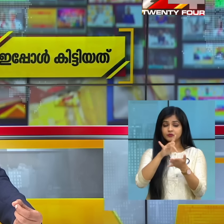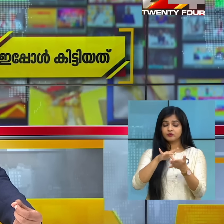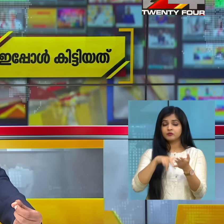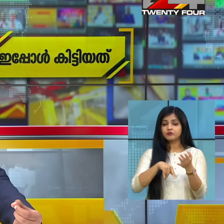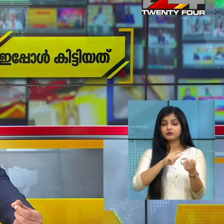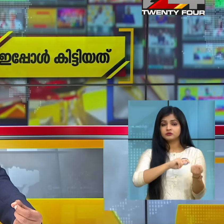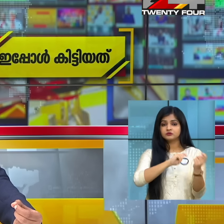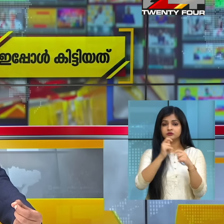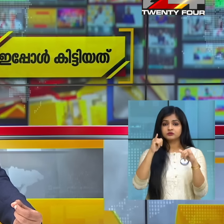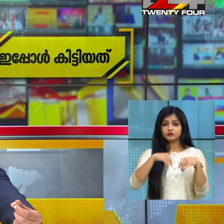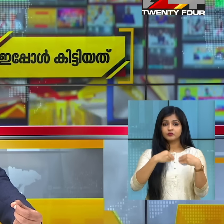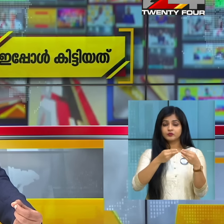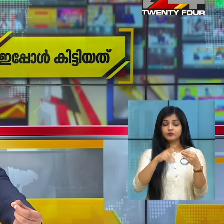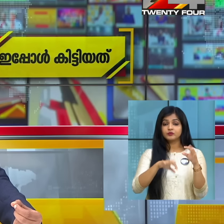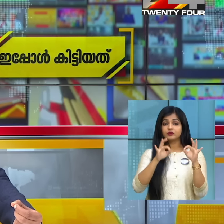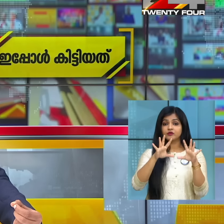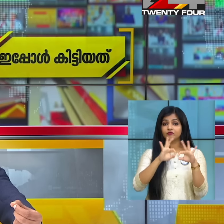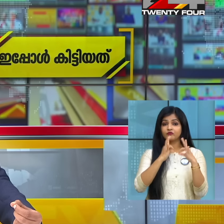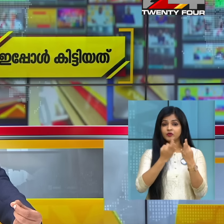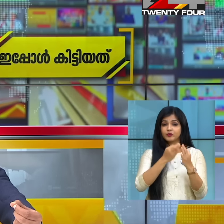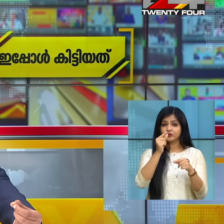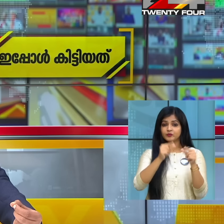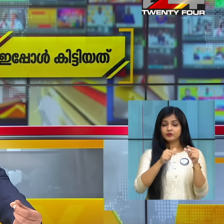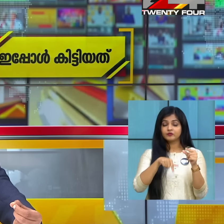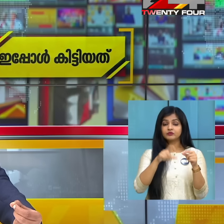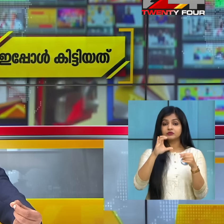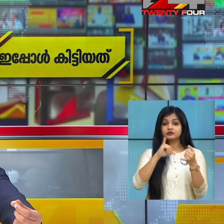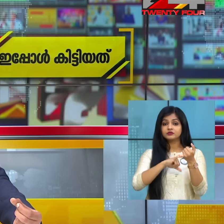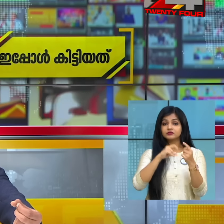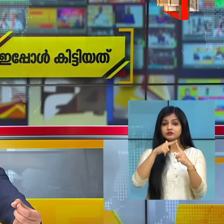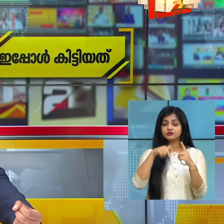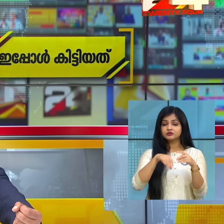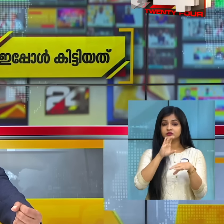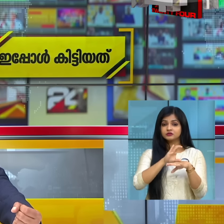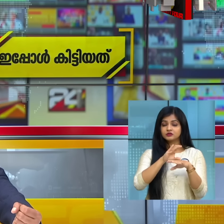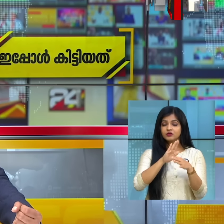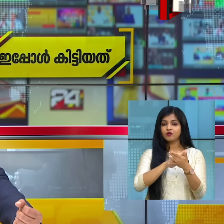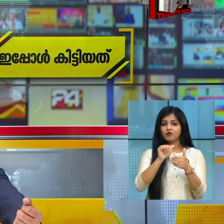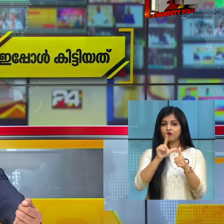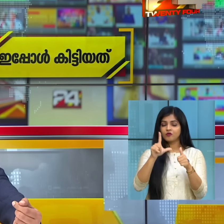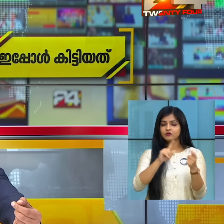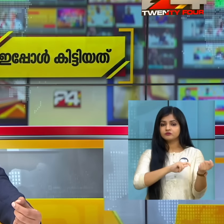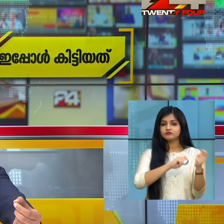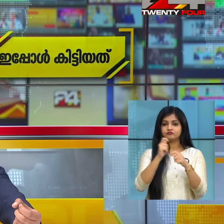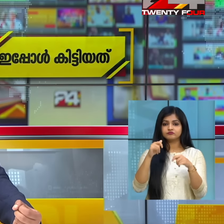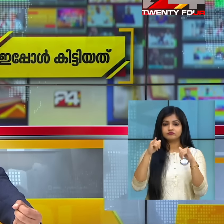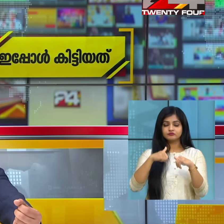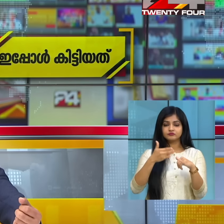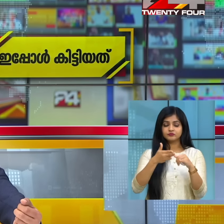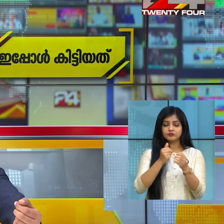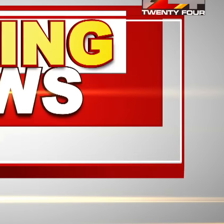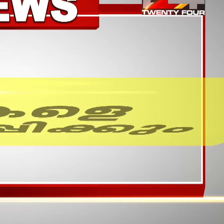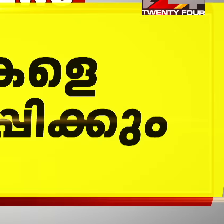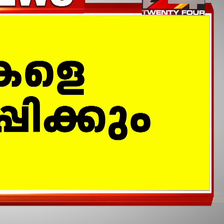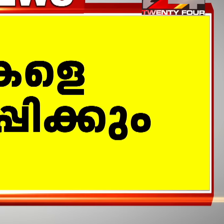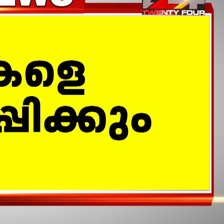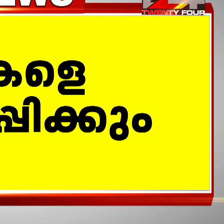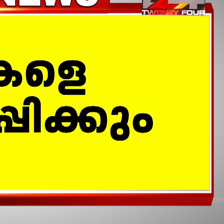കുടുംബങ്ങളെയാണ് കൊക്കയാർ CSI ചർച്ച് പാരിഷ് ഹാളിൽ മാറ്റിപ്പാർപ്പിക്കുന്നത്. രാഹുൽ വിജയനുണ്ട് ഇപ്പോൾ കട്ടപ്പനയിൽ നിന്ന് വിവരങ്ങളുമായി. രാഹുൽ, എന്തൊക്കെയാണ്